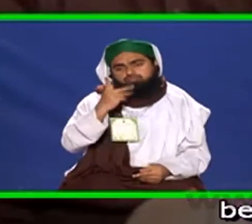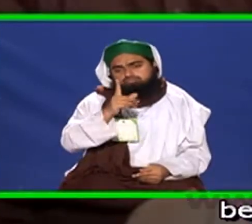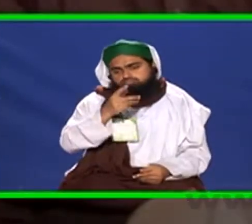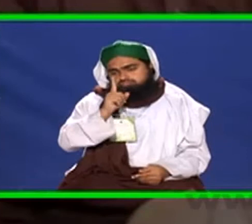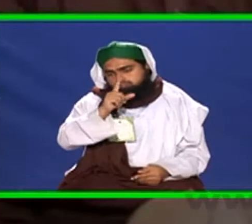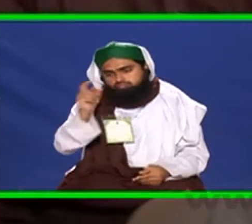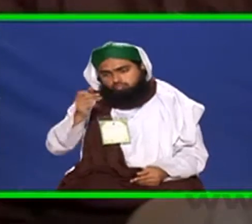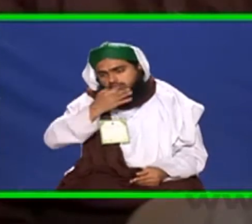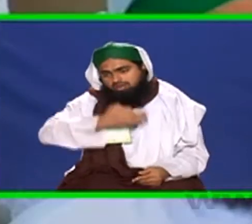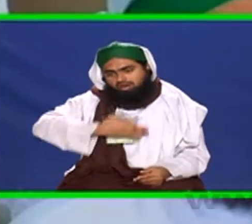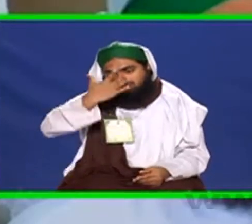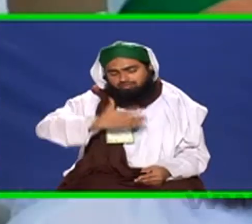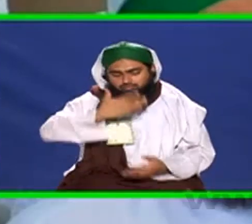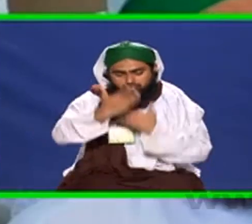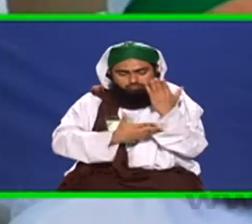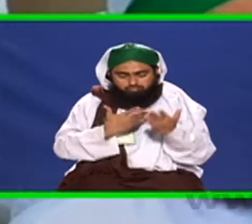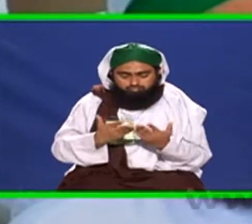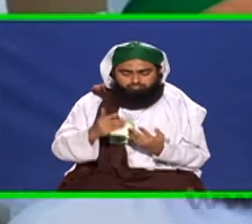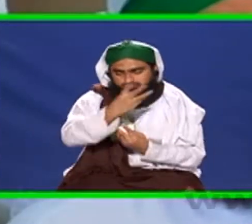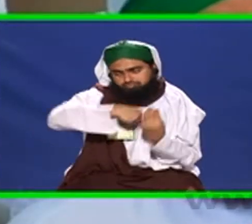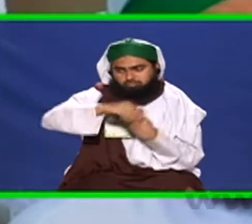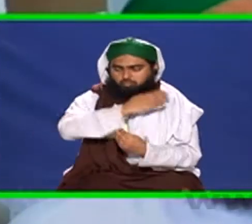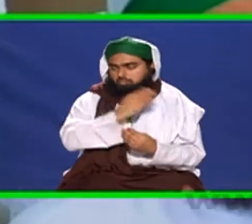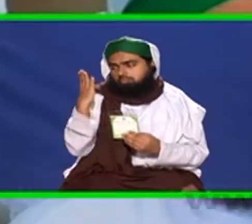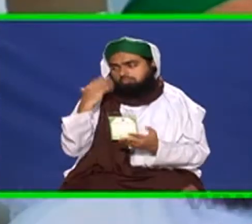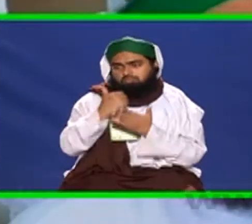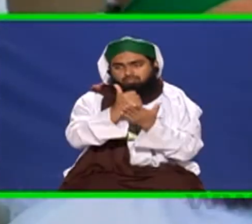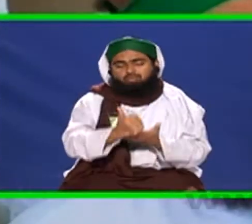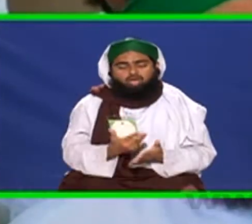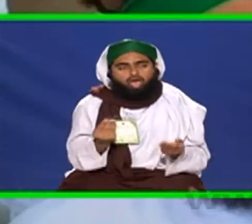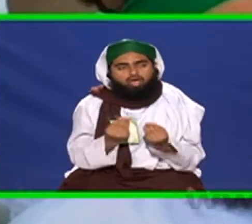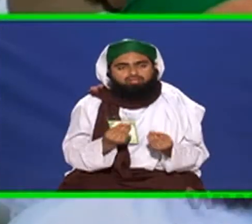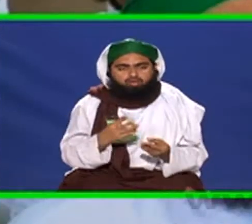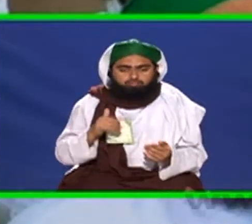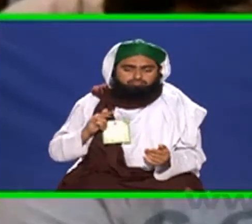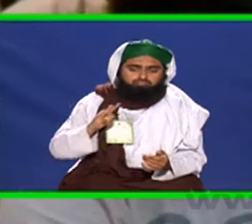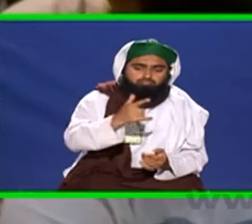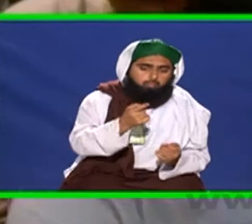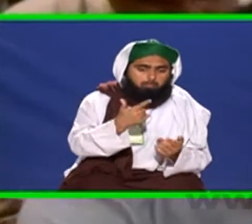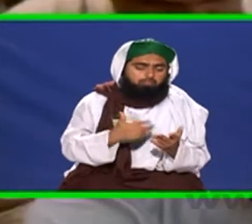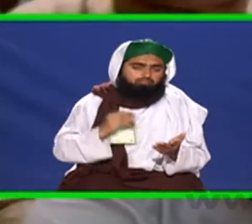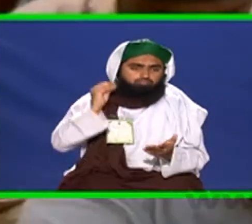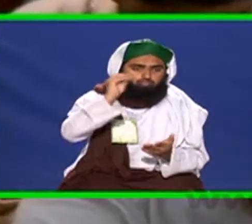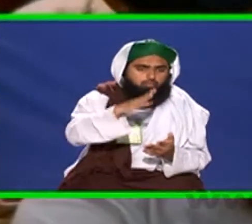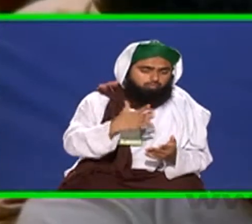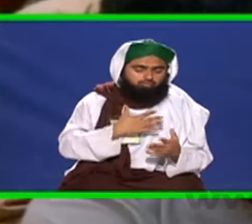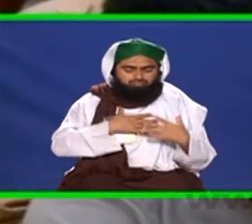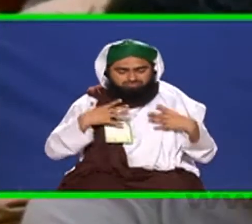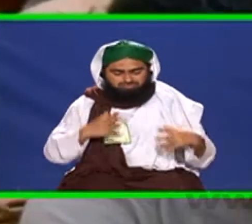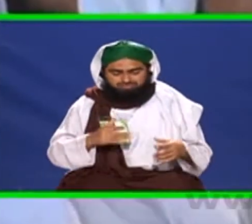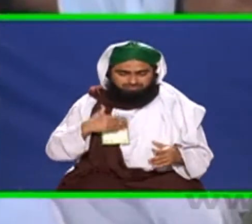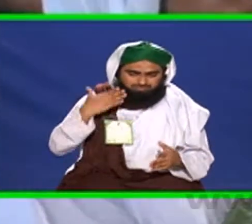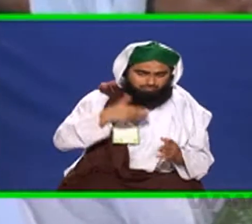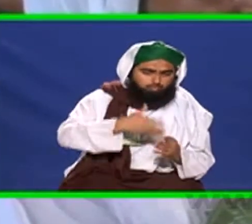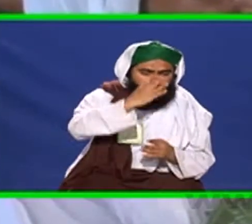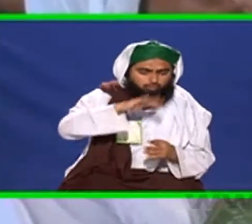یہ حج آسان ہے کہ 100 حج کا ثواب مل گیا، 100 حج کون کرے کہ اتنا خرچہ کریں، اتنا سفر کریں اور پھر جناب